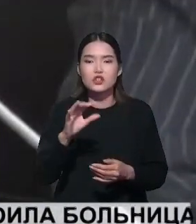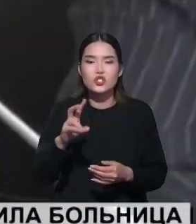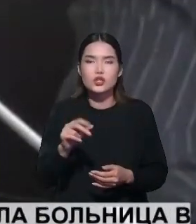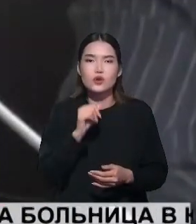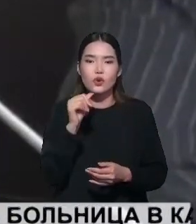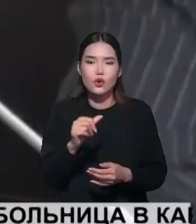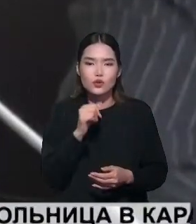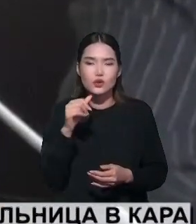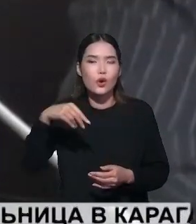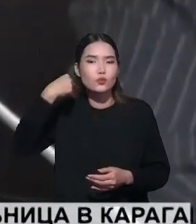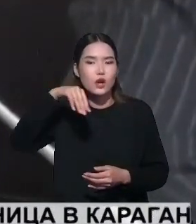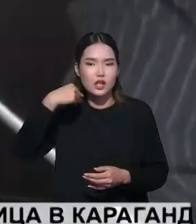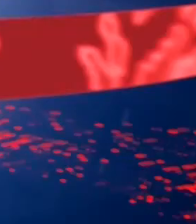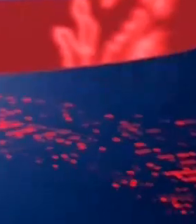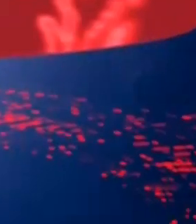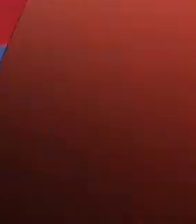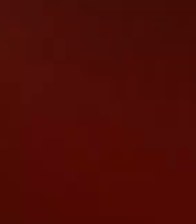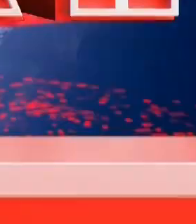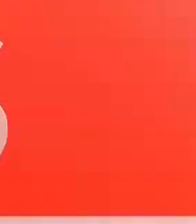Севкас, Туркестан.